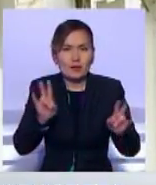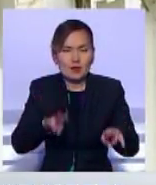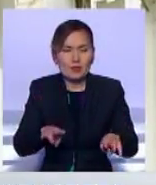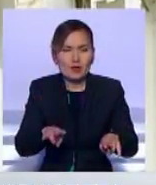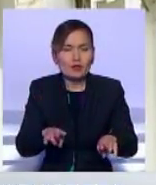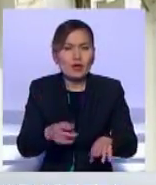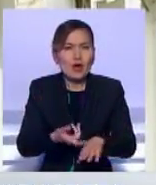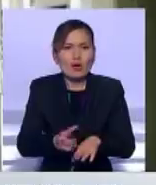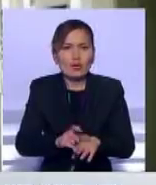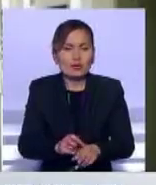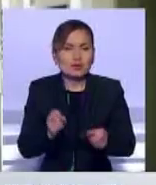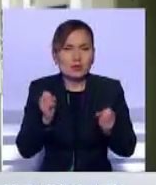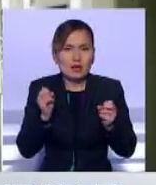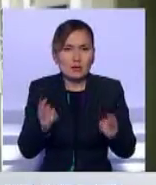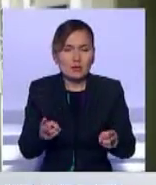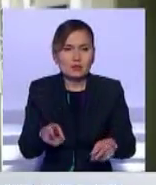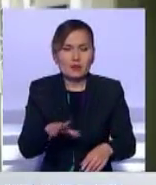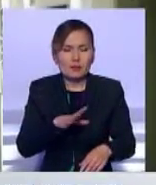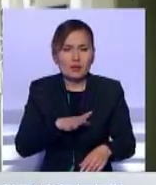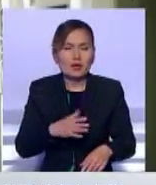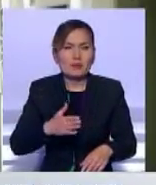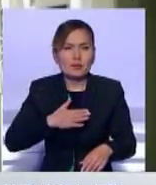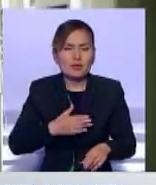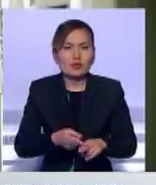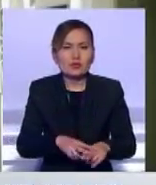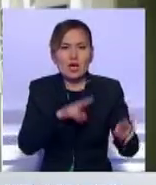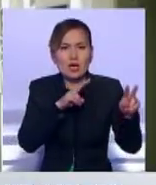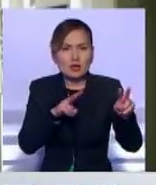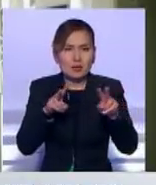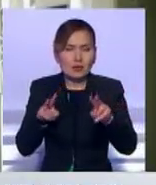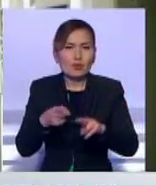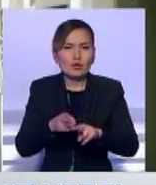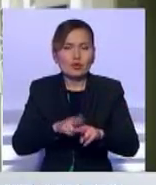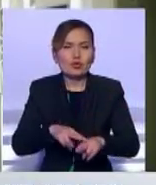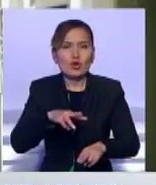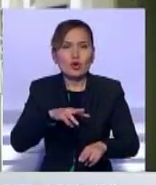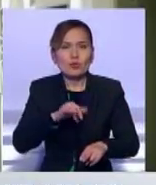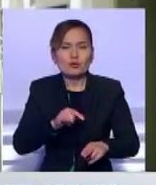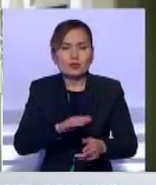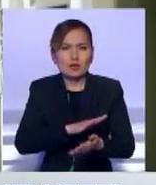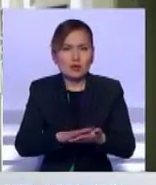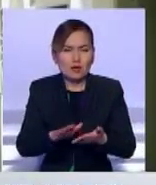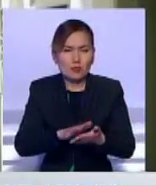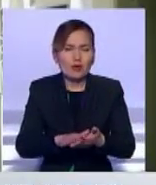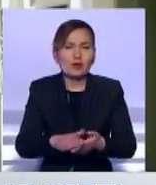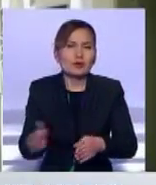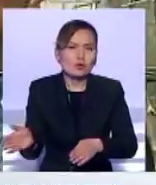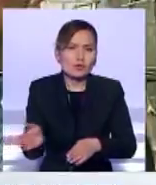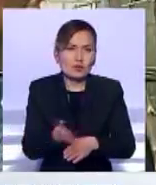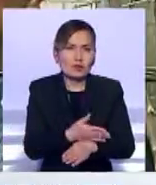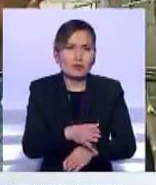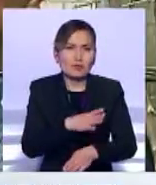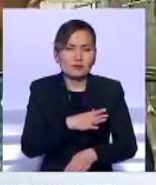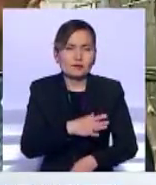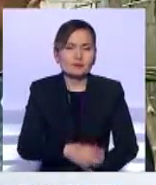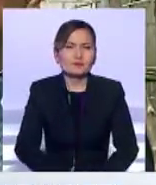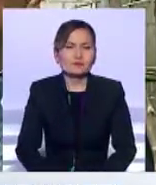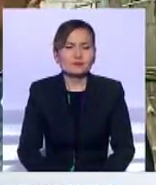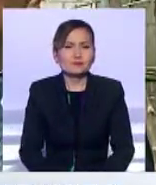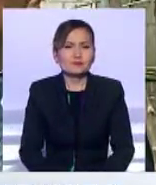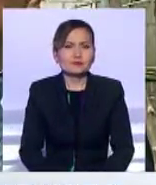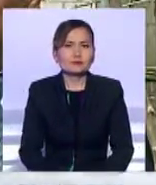қауіпті деңгейге дейін көтерілген. Бір екі күнде сол Сырдария өзені толығымен мұздан арылма деген жоба